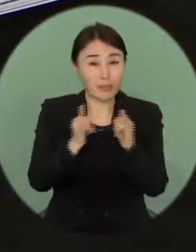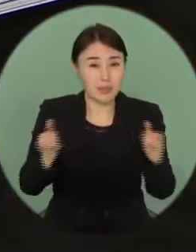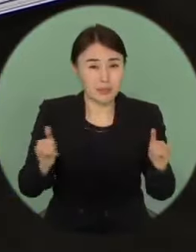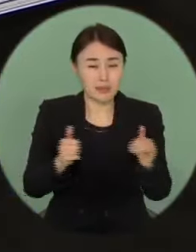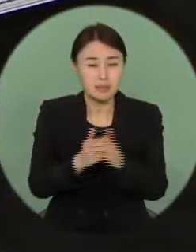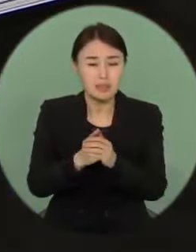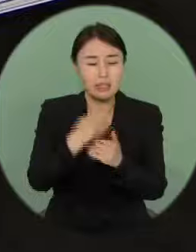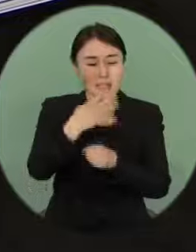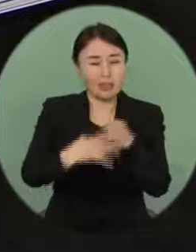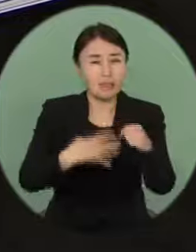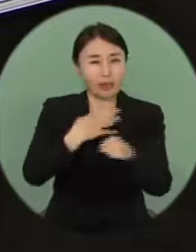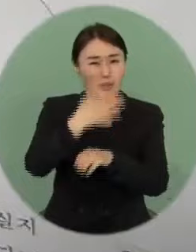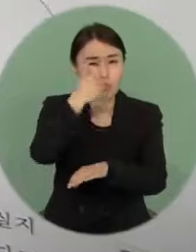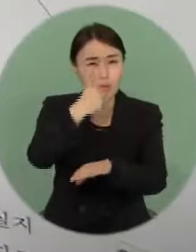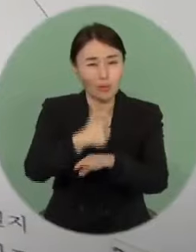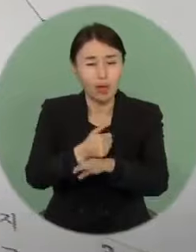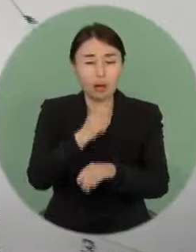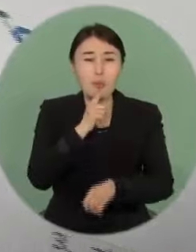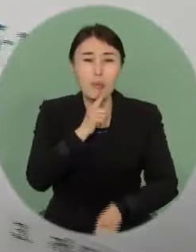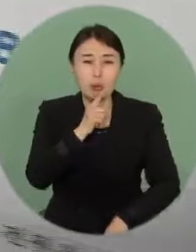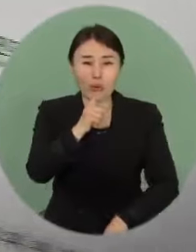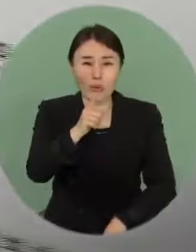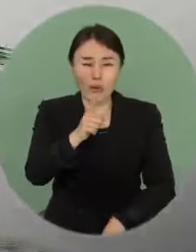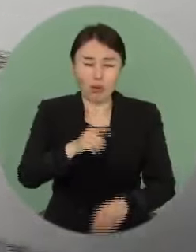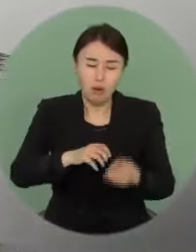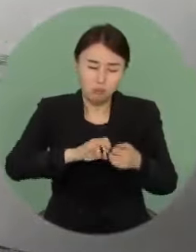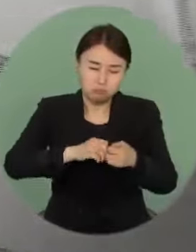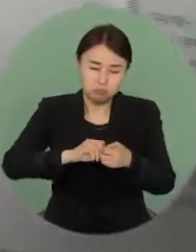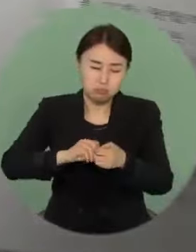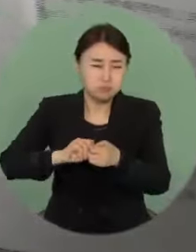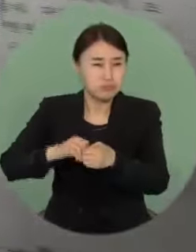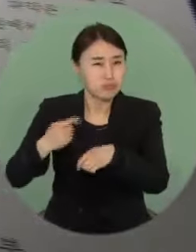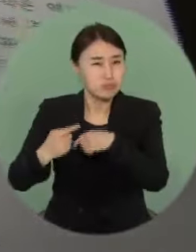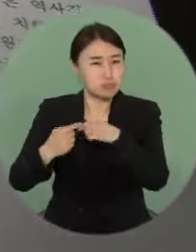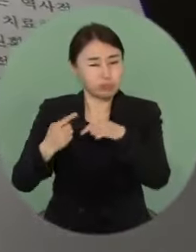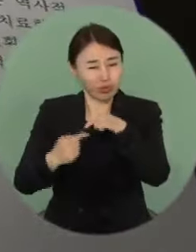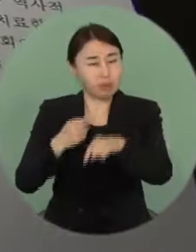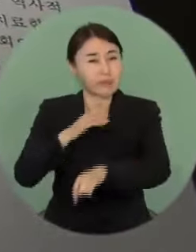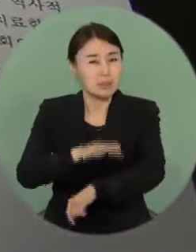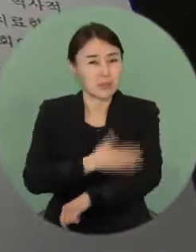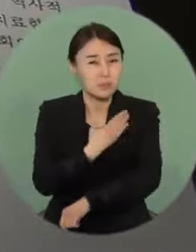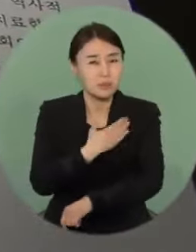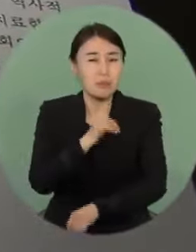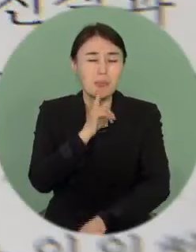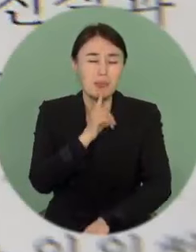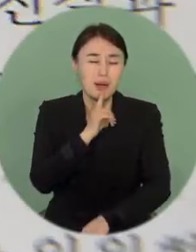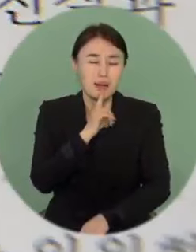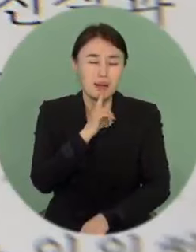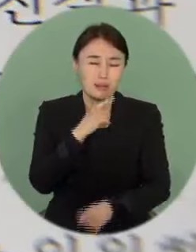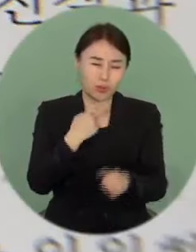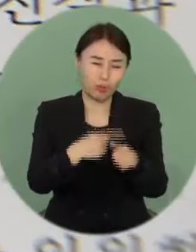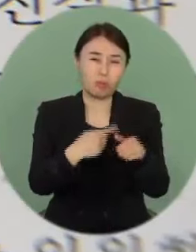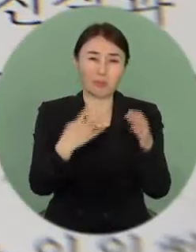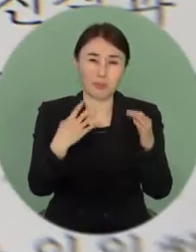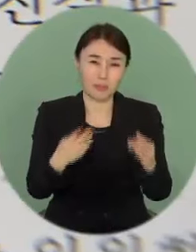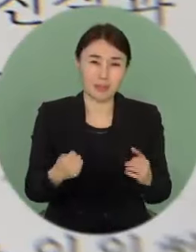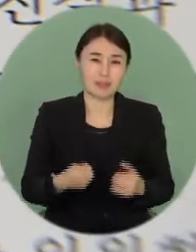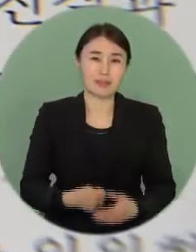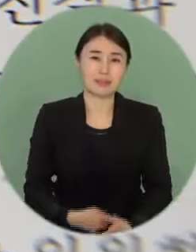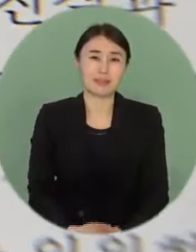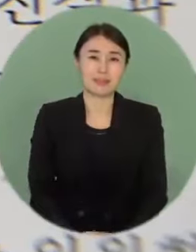성과를 보고하는 결과 보고서 공개를 주먹구구식으로 운영하면서 비판의 목소리가 커지고 있습니다 MBC